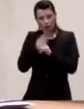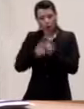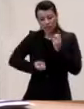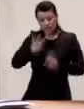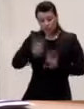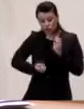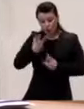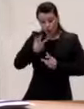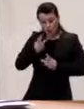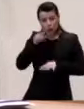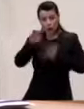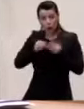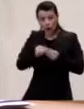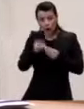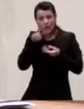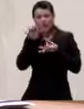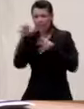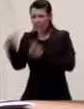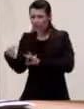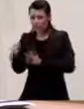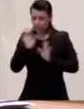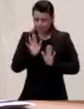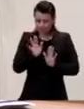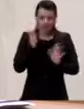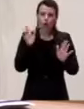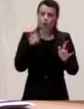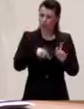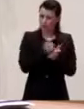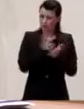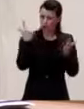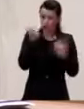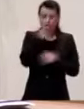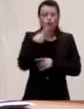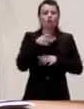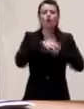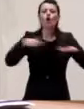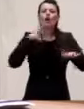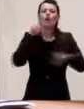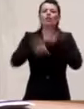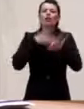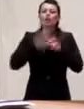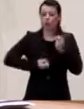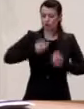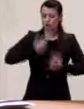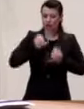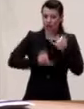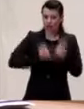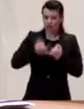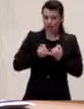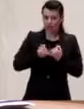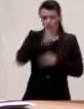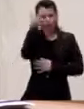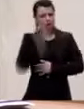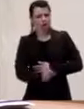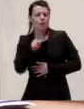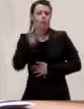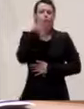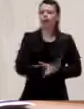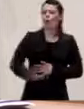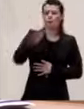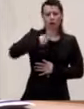è importante perché la rete delle cure palliative in tutta Italia, ma anche in Lombardia, si è messa subito a